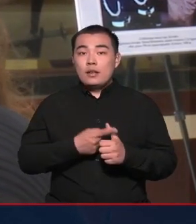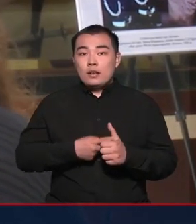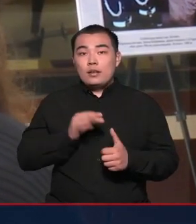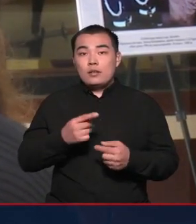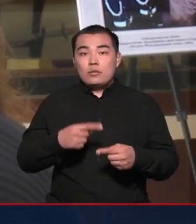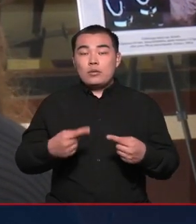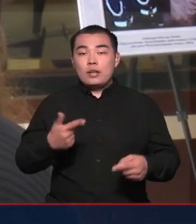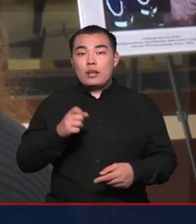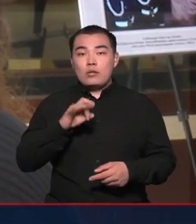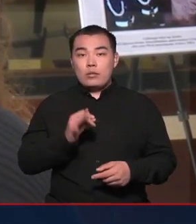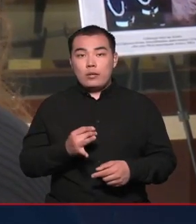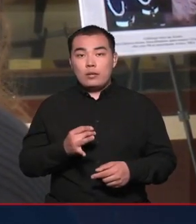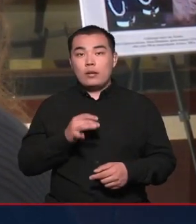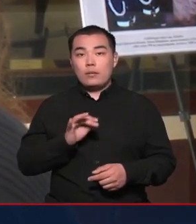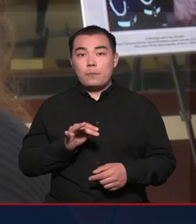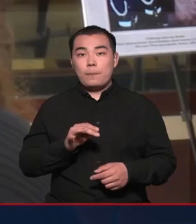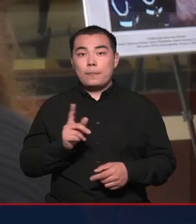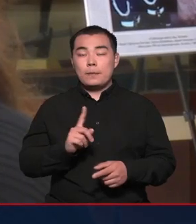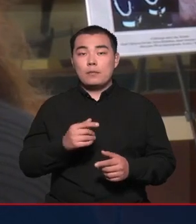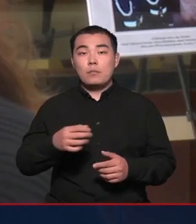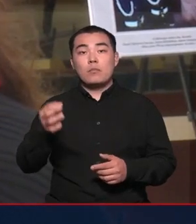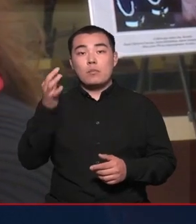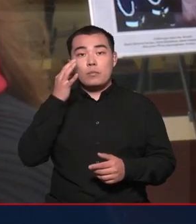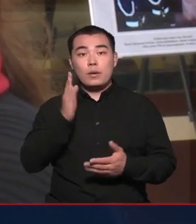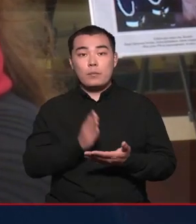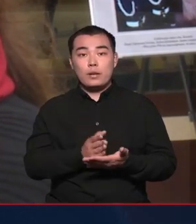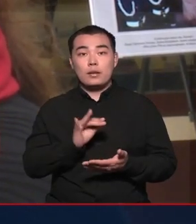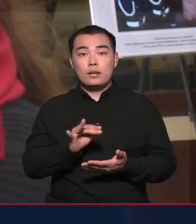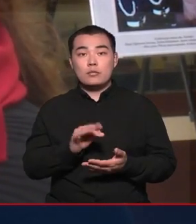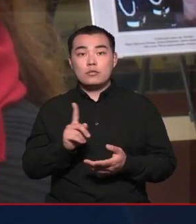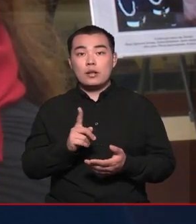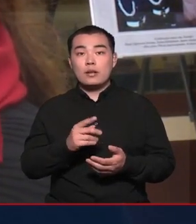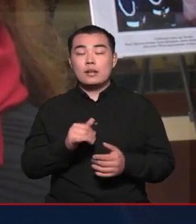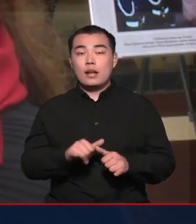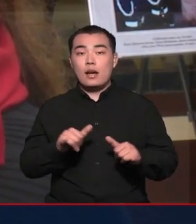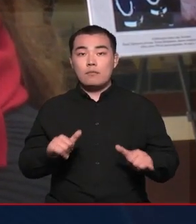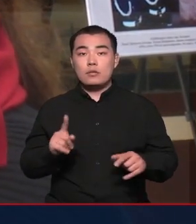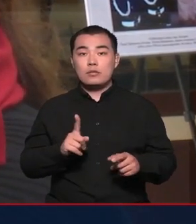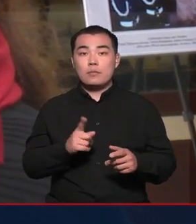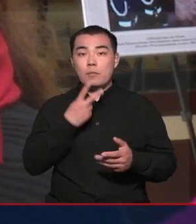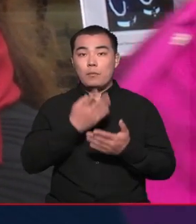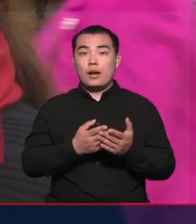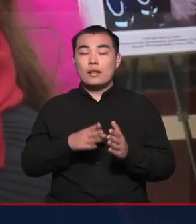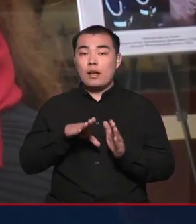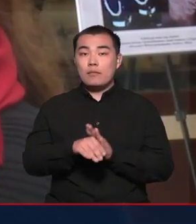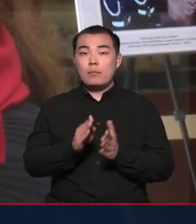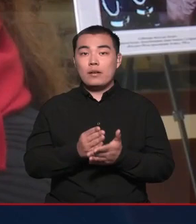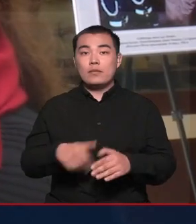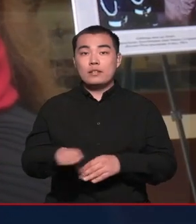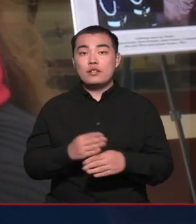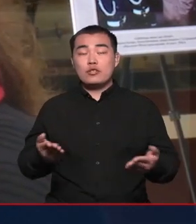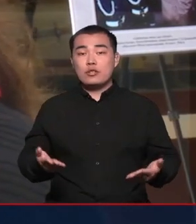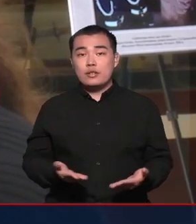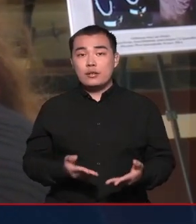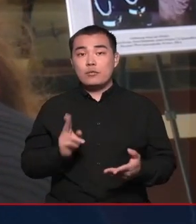честь других героев, да, что помнят тот вклад, неоценимый вклад, это вклад всей его